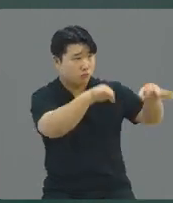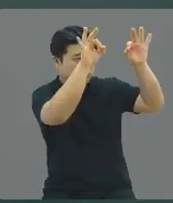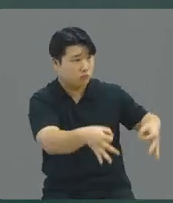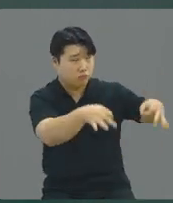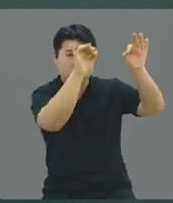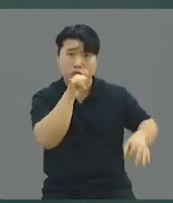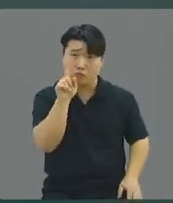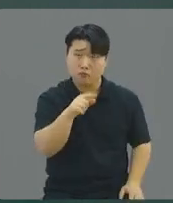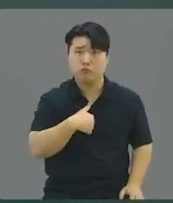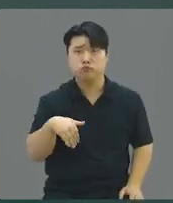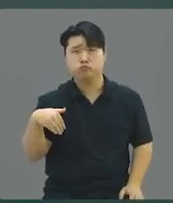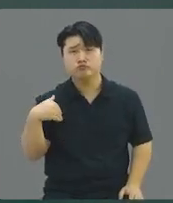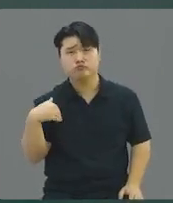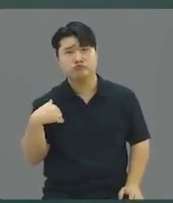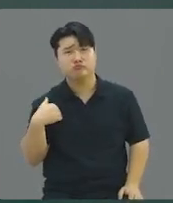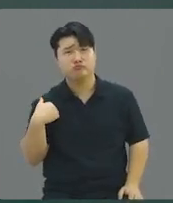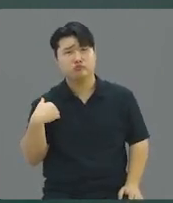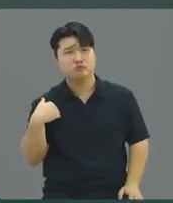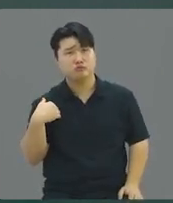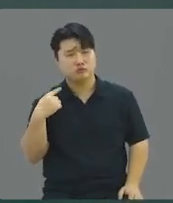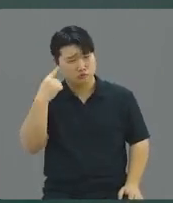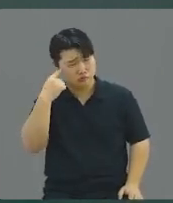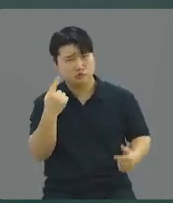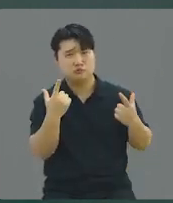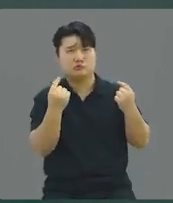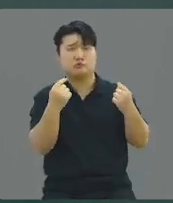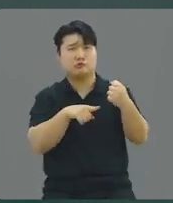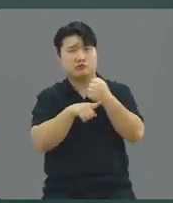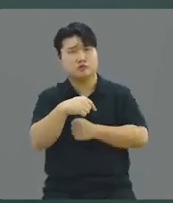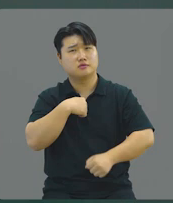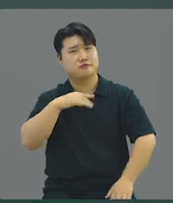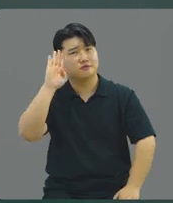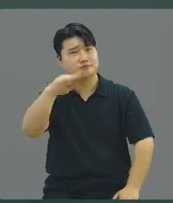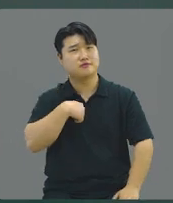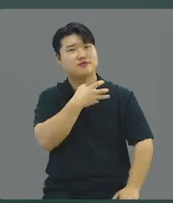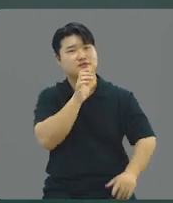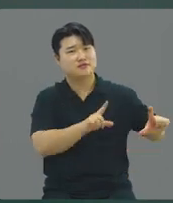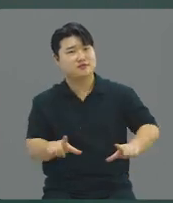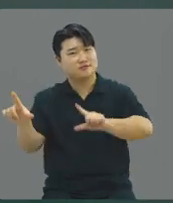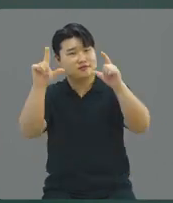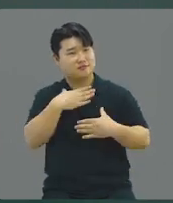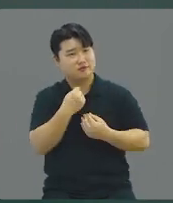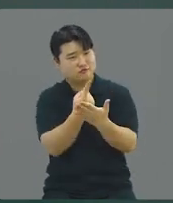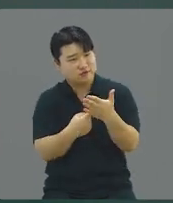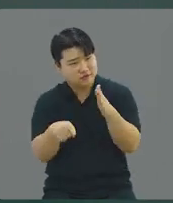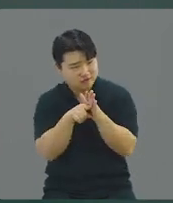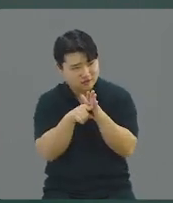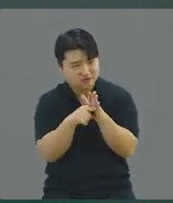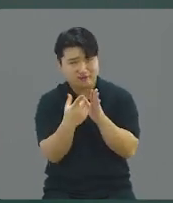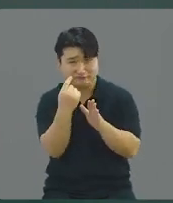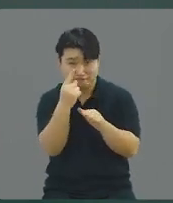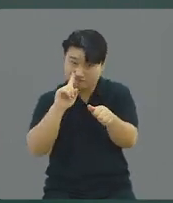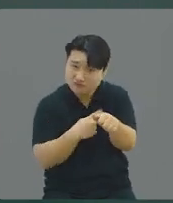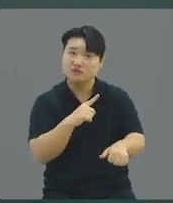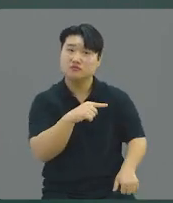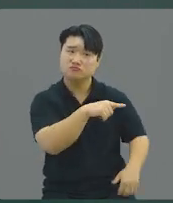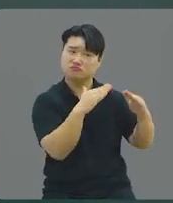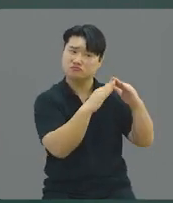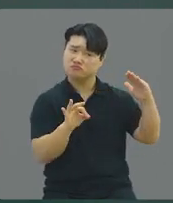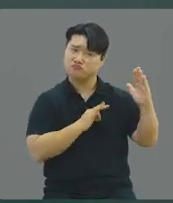아무도 모르는 거니까요. 그래서 보다 윤택한 노후 현금 흐름을 가져가기